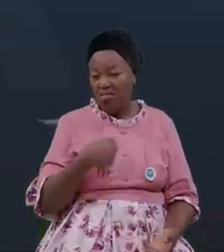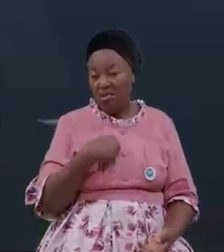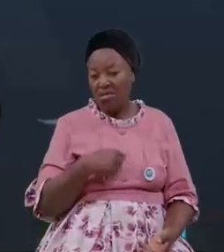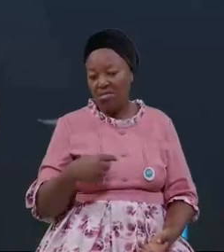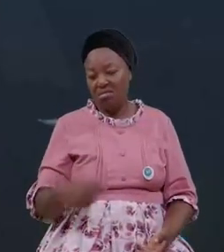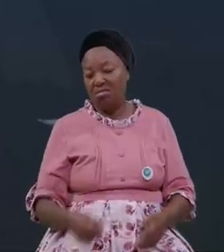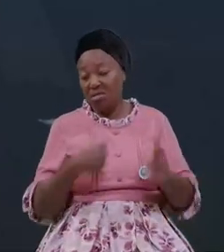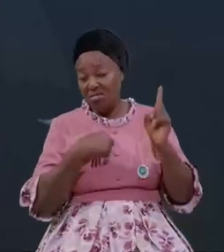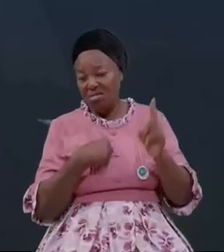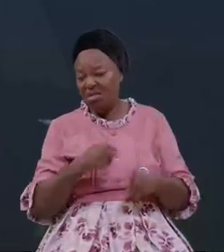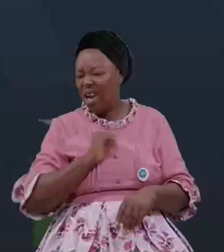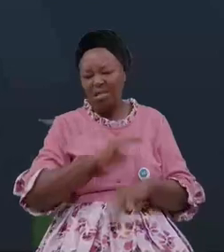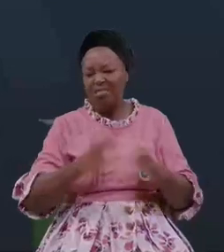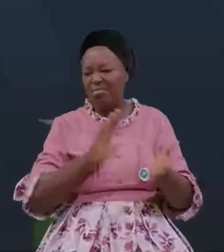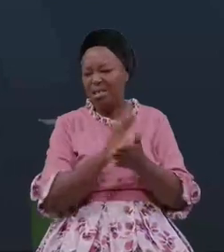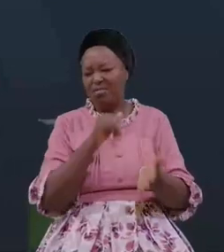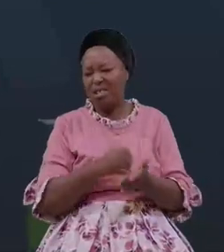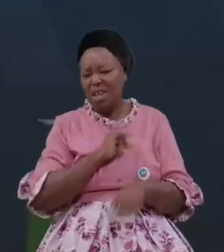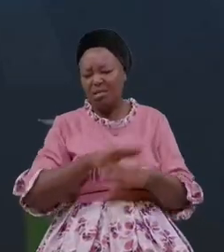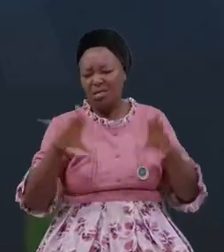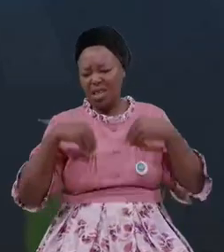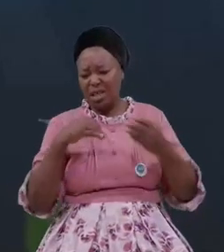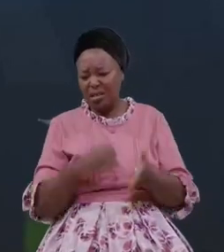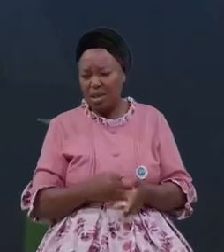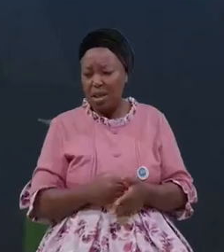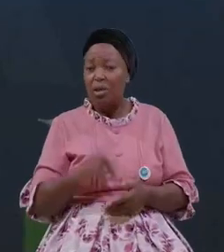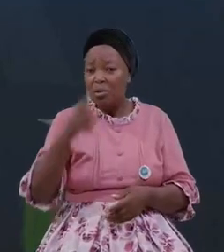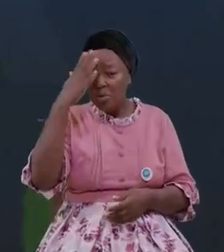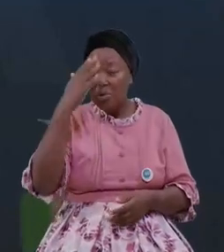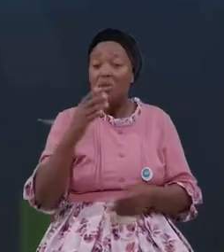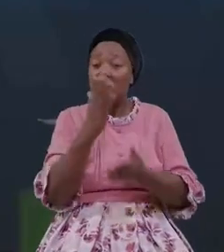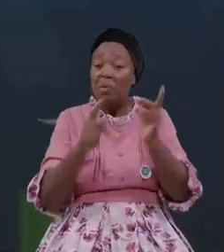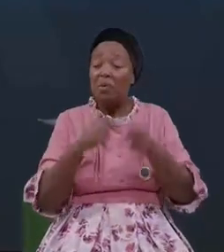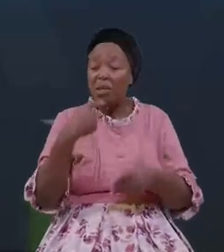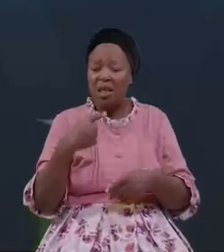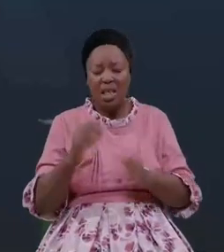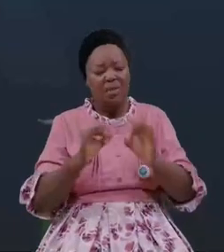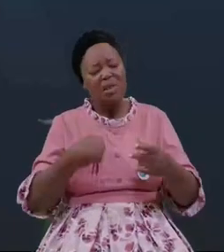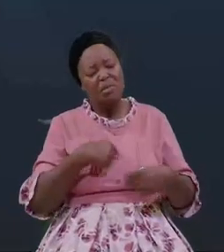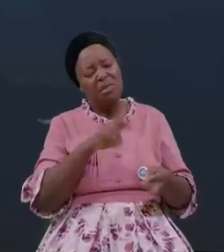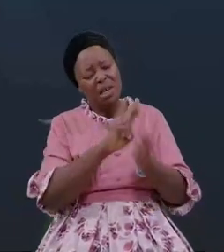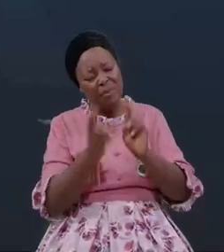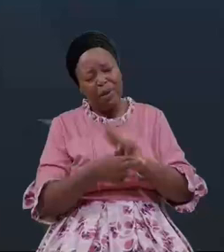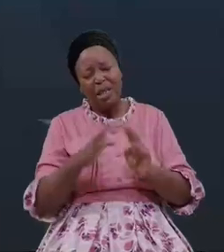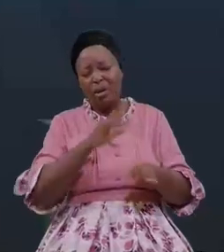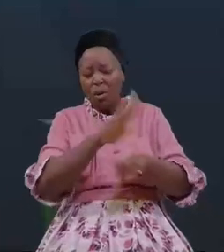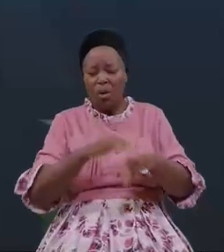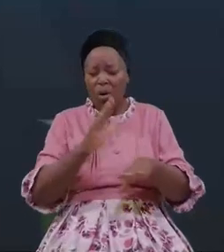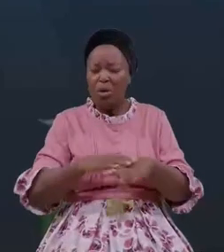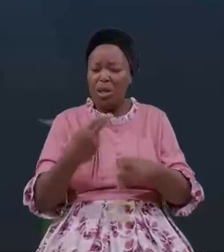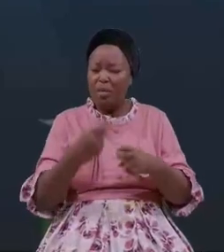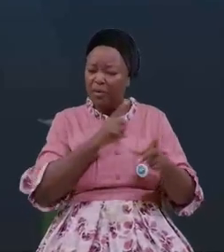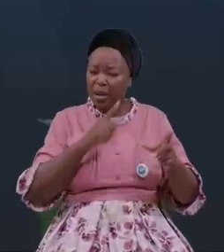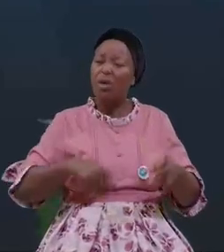n'accepte pas ça c'est ce que certains disent que si je me repends et j'invoque le Seigneur Dieu